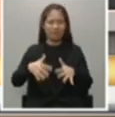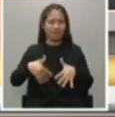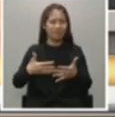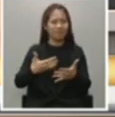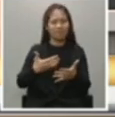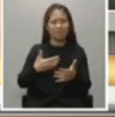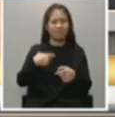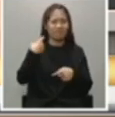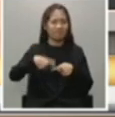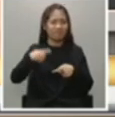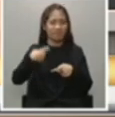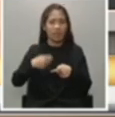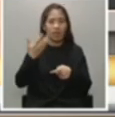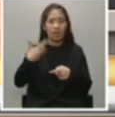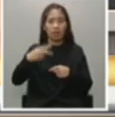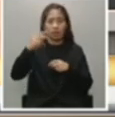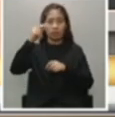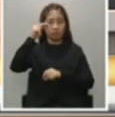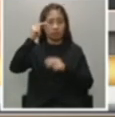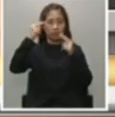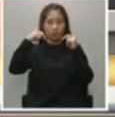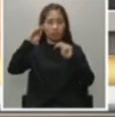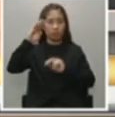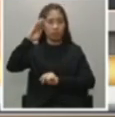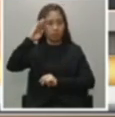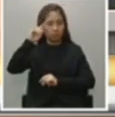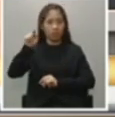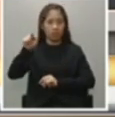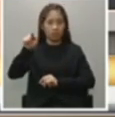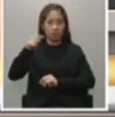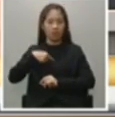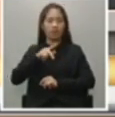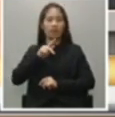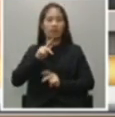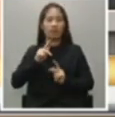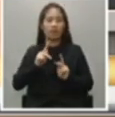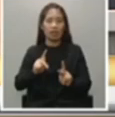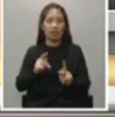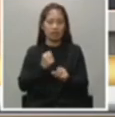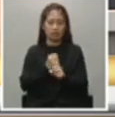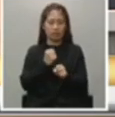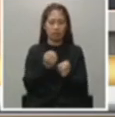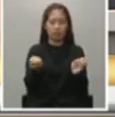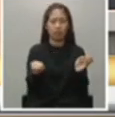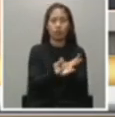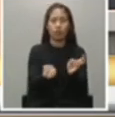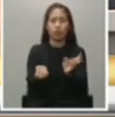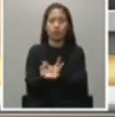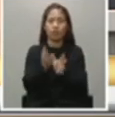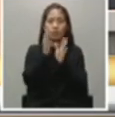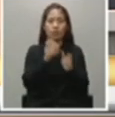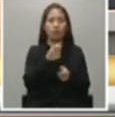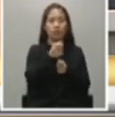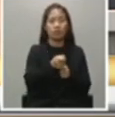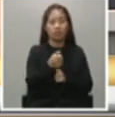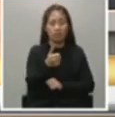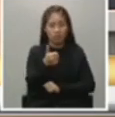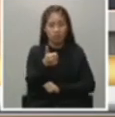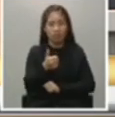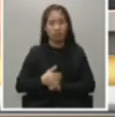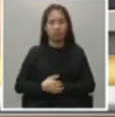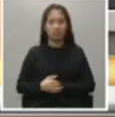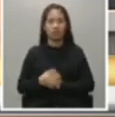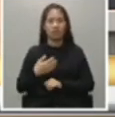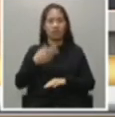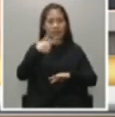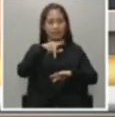พลเอกประยุทธ์จันทร์โอชายังจะกล้าทำลายพี่น้องเกษตรกรชาวไทยแบบนี้อีกหรือท่